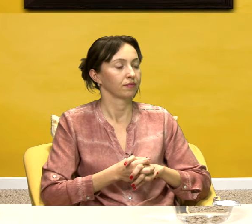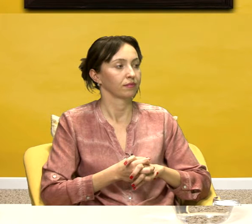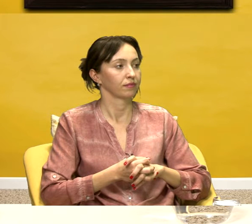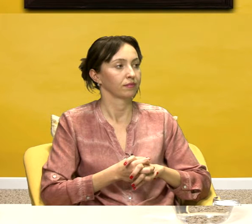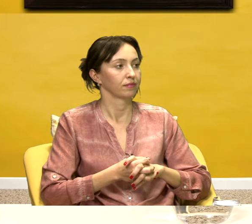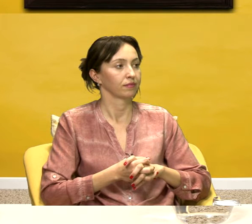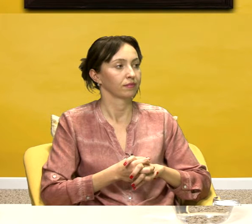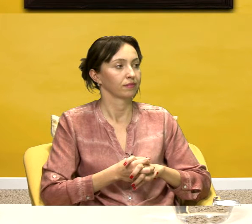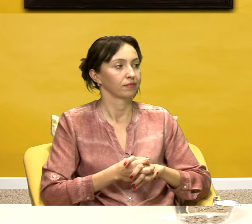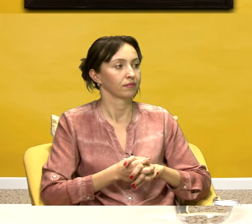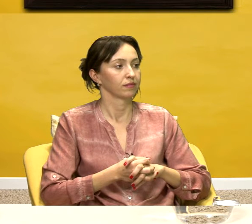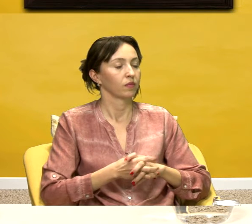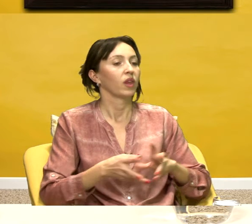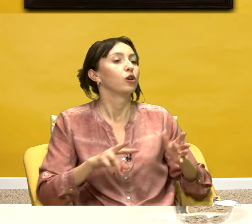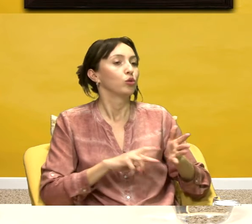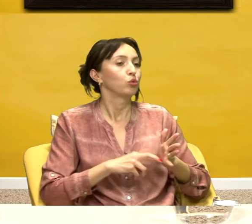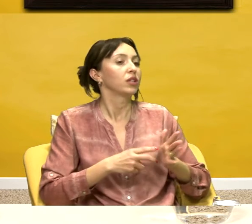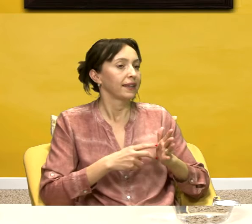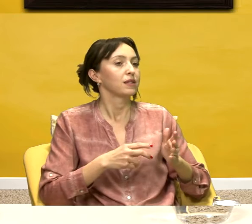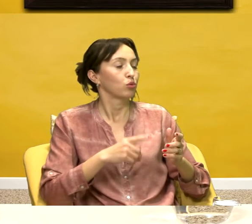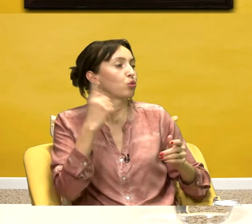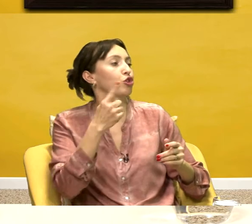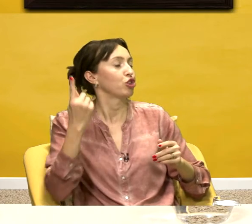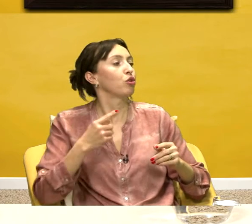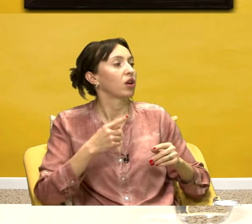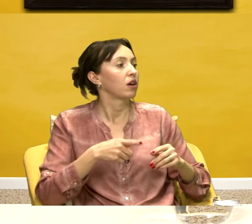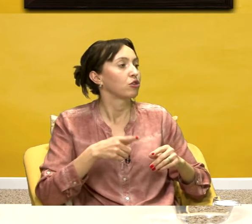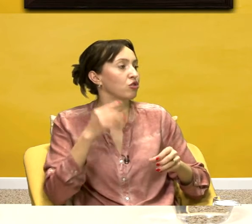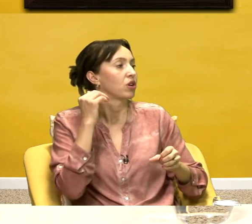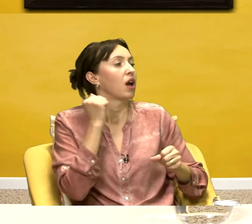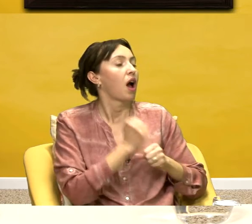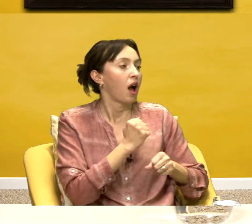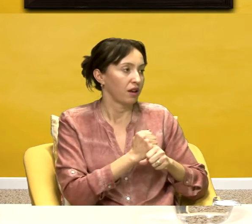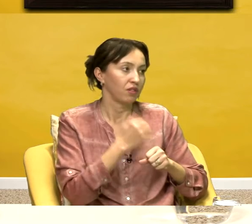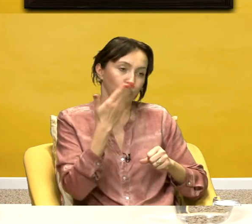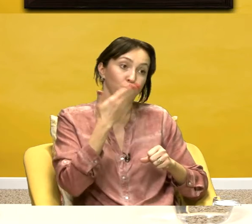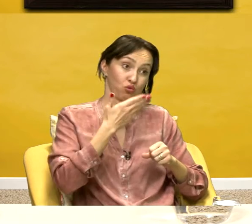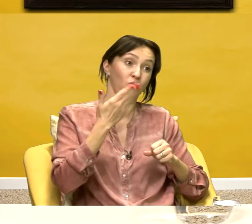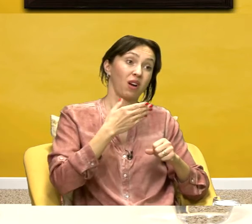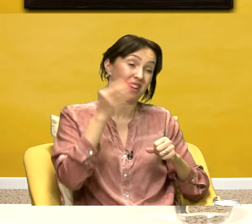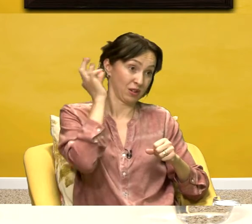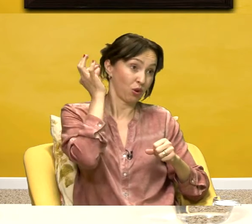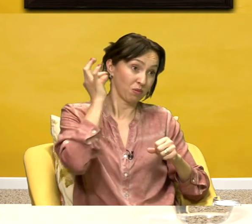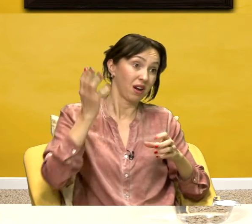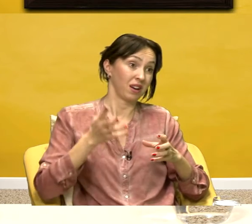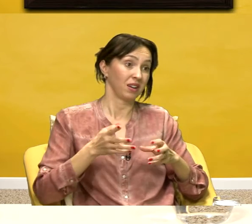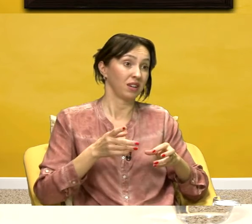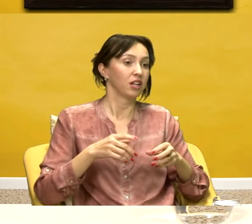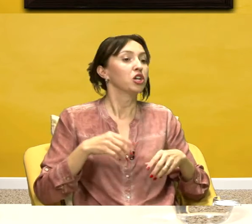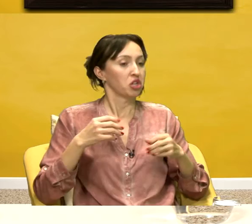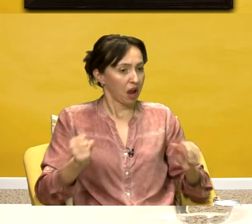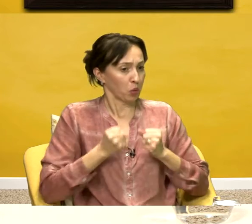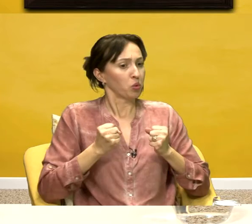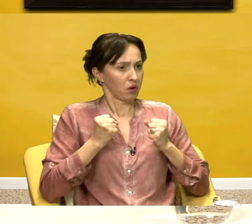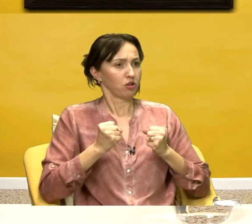nu s-ar descurca într-un anumit loc. Și bănuiesc că același lucru și-l dorește și pentru copila ei.